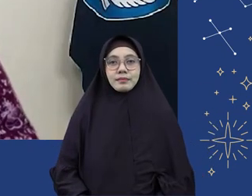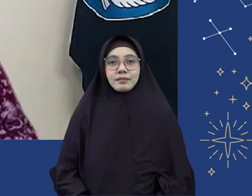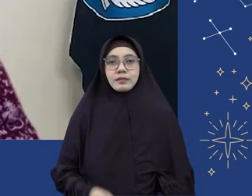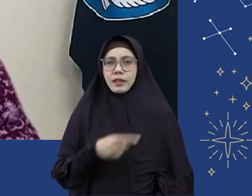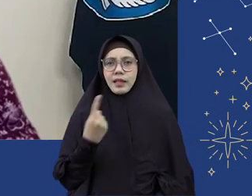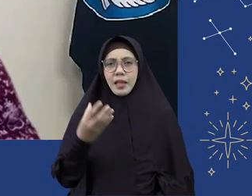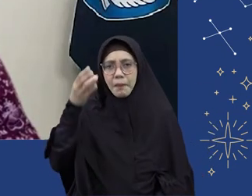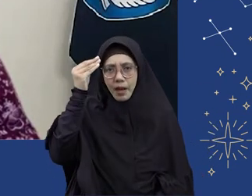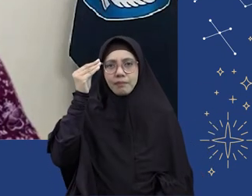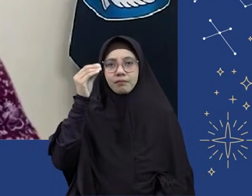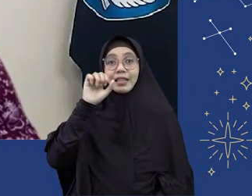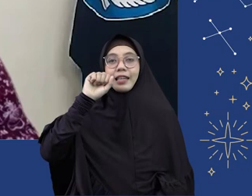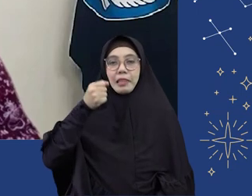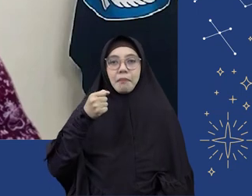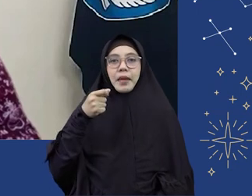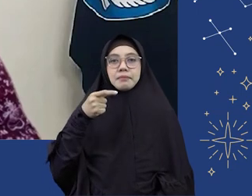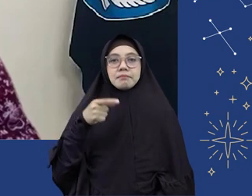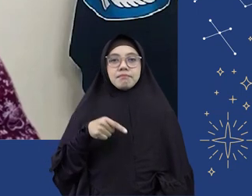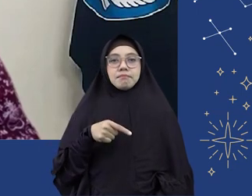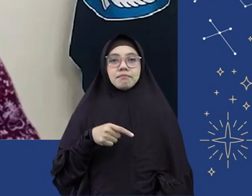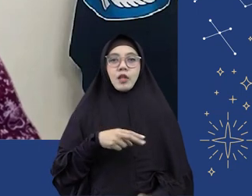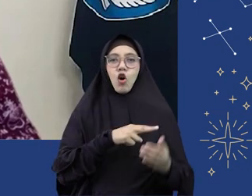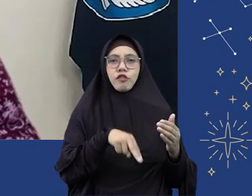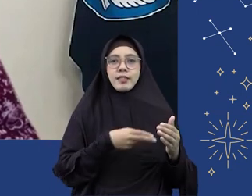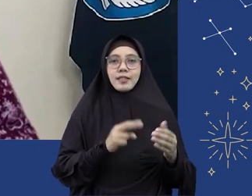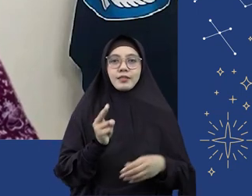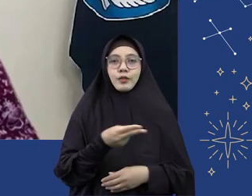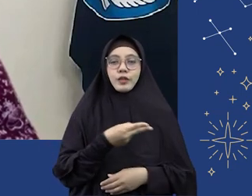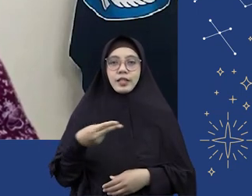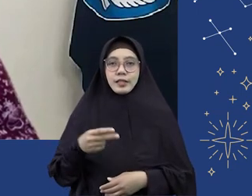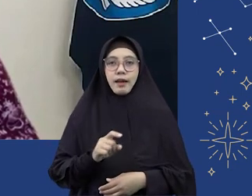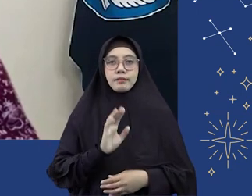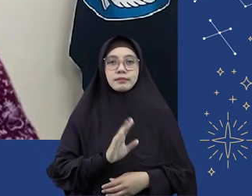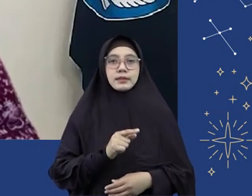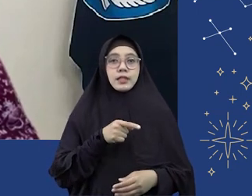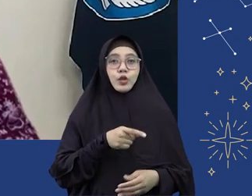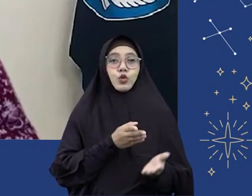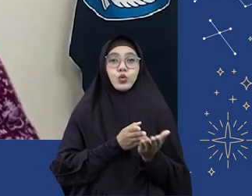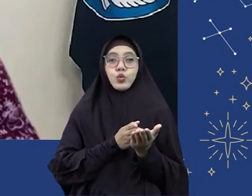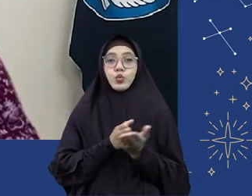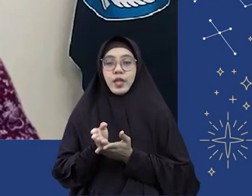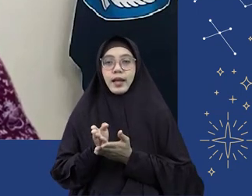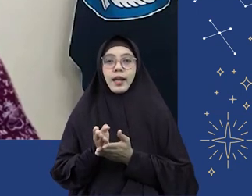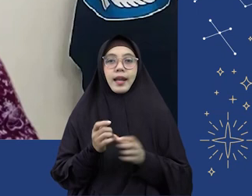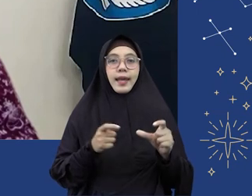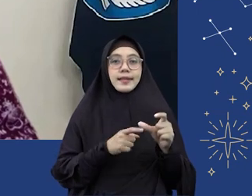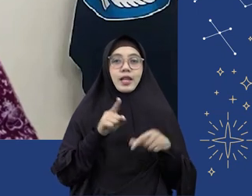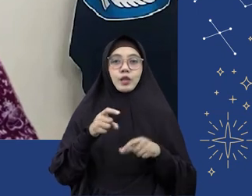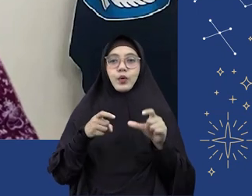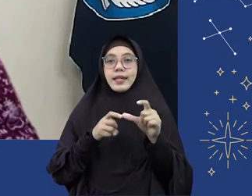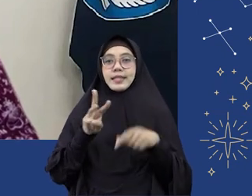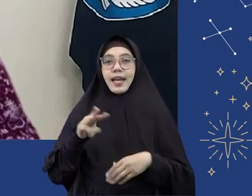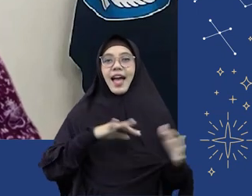tahu bahwa sampai hari ini ITB masih menjadi satu-satunya kampus di Indonesia yang memiliki jurusan astronomi dari jenjang S1 sampai